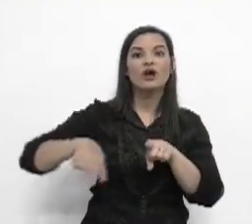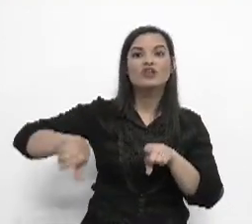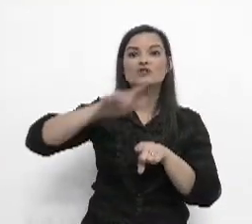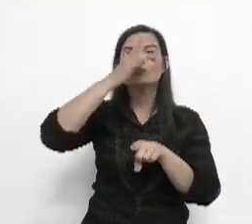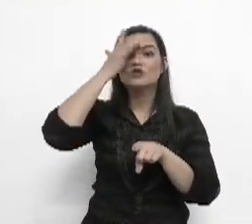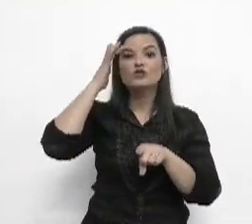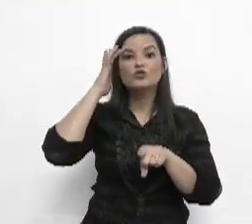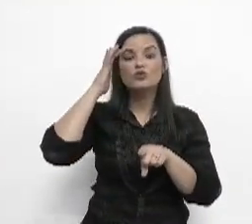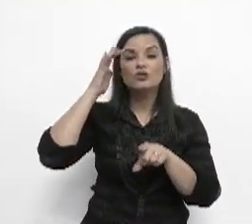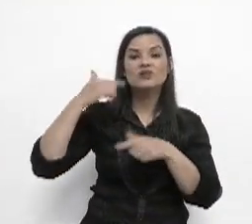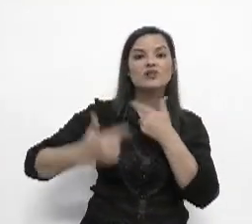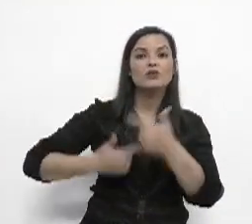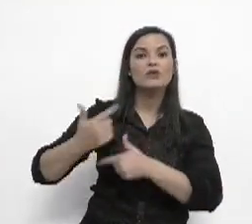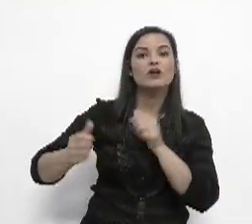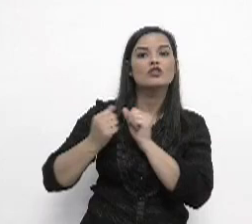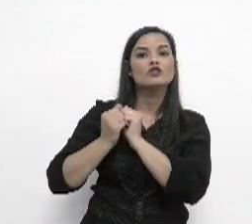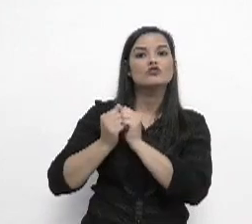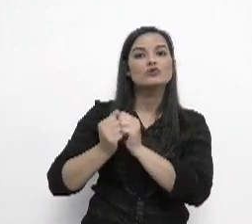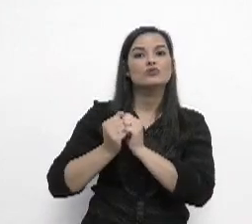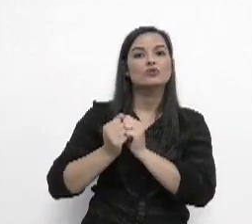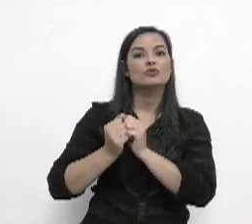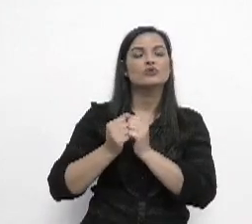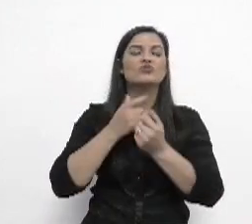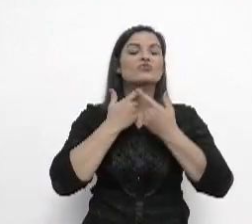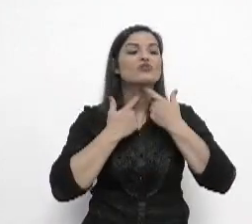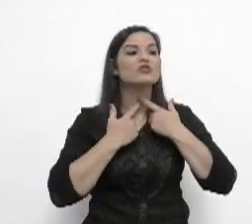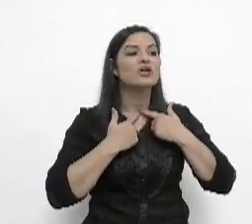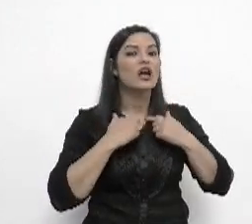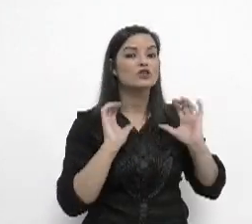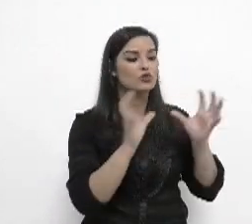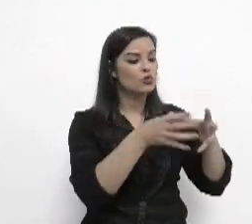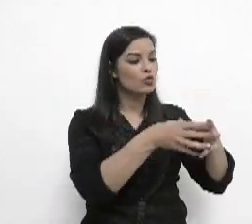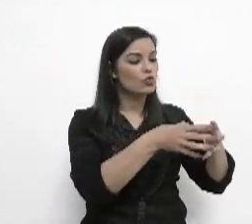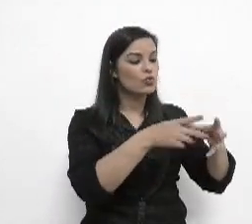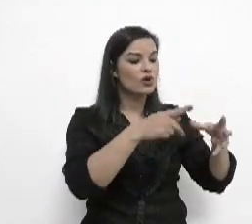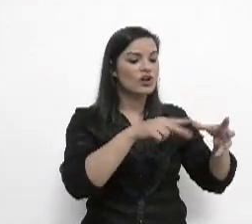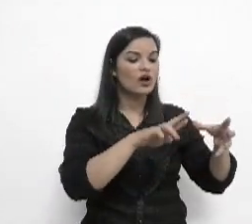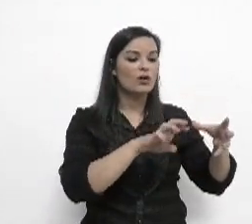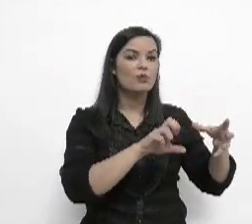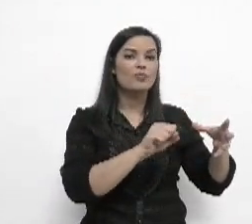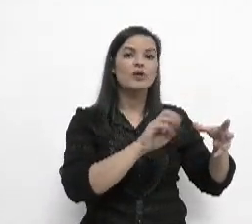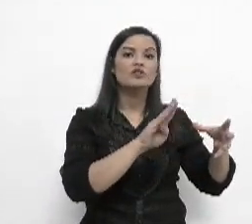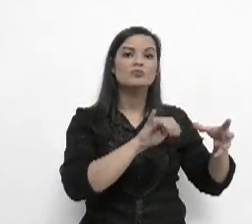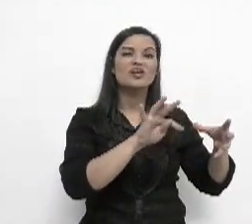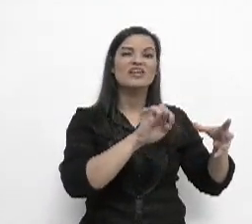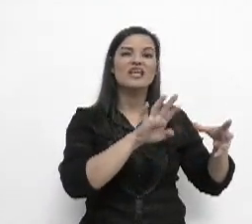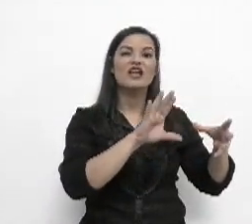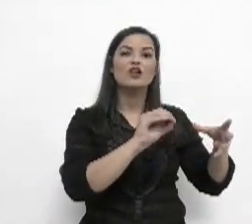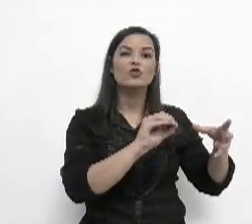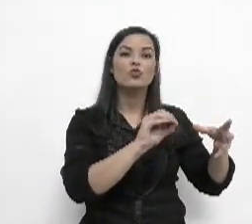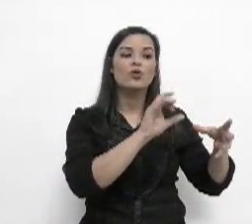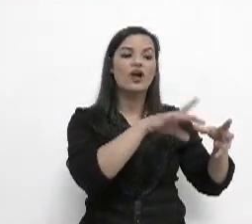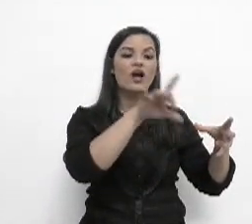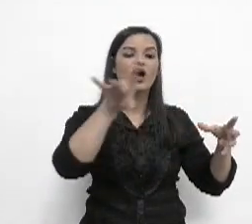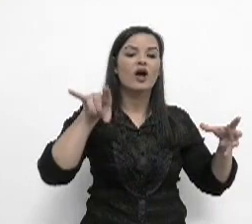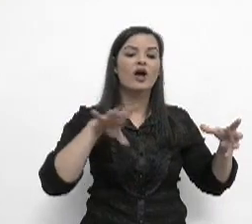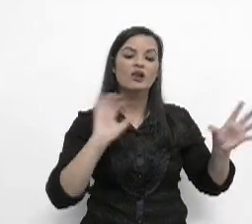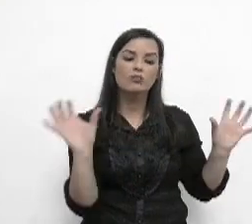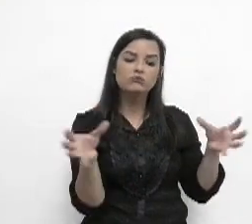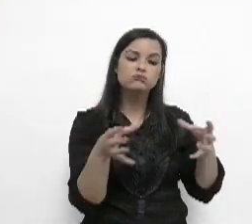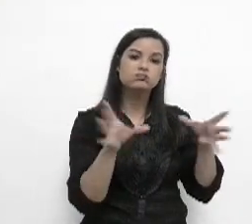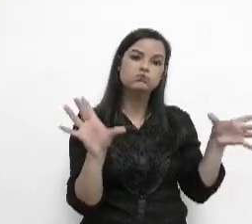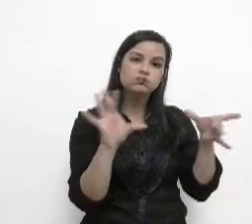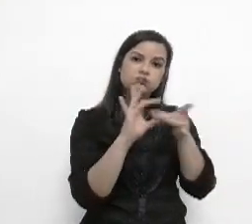축복합니다. desejo que os presbitérios possam se unir. 여러분의 대회가 하나 되기를 축복합니다. Eu desejo que os irmãos possam se unir em seus concílios.